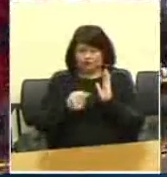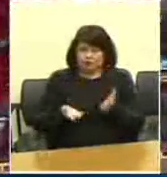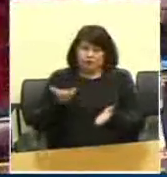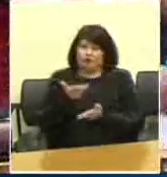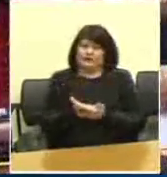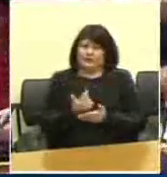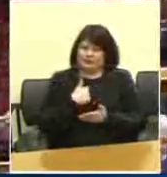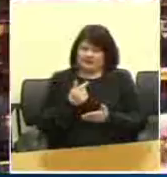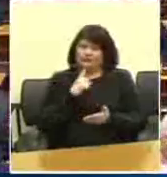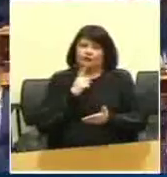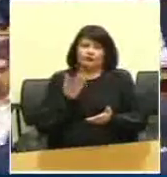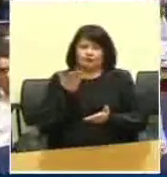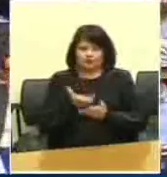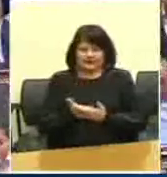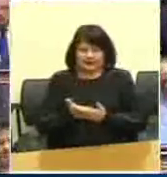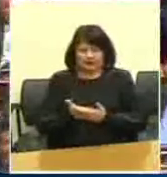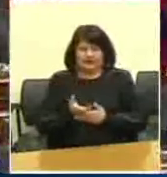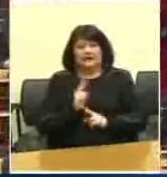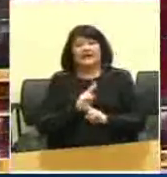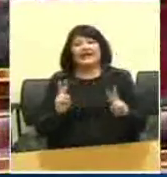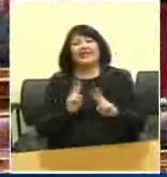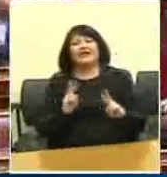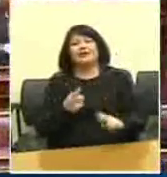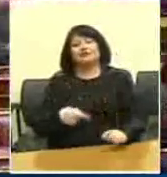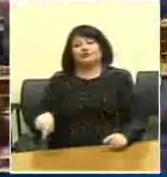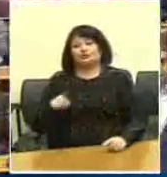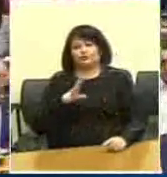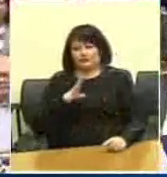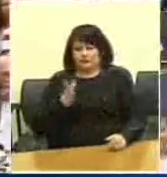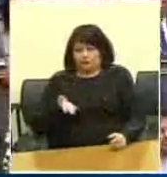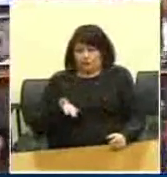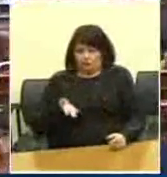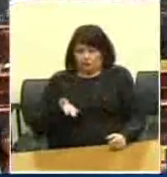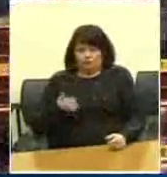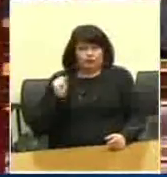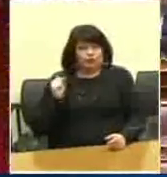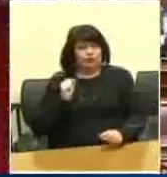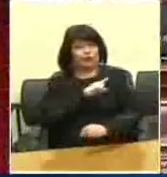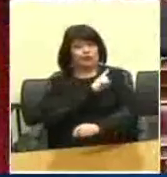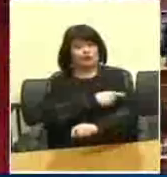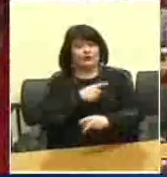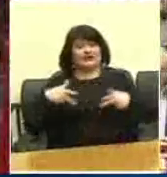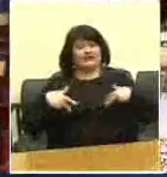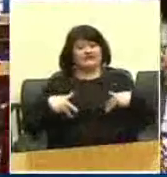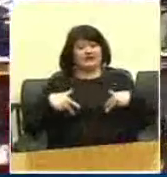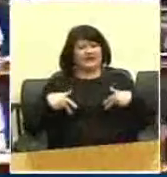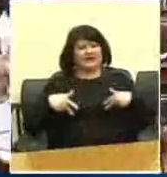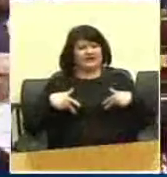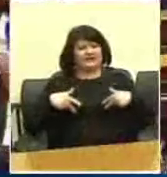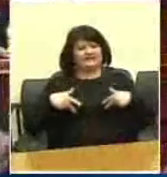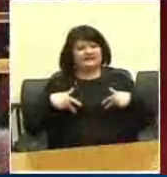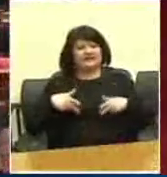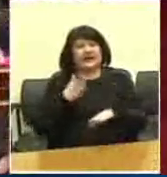προτείνουμε, είναι ξεκάθαρο σε όλους. Μια ισχυρή κυβέρνηση, ένας